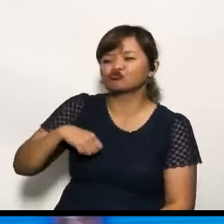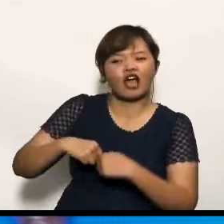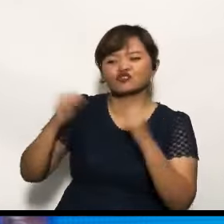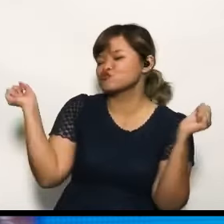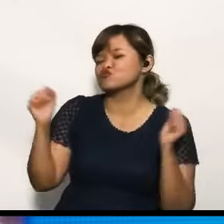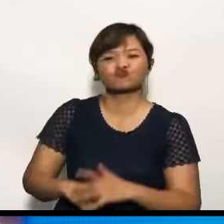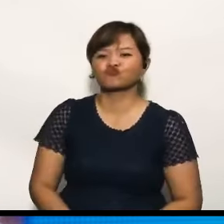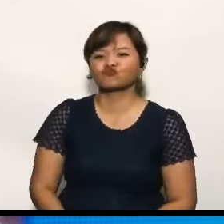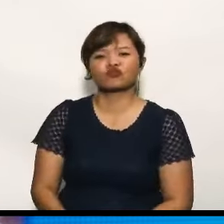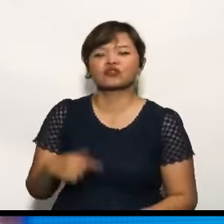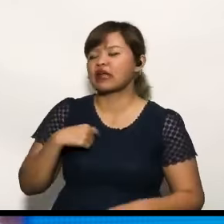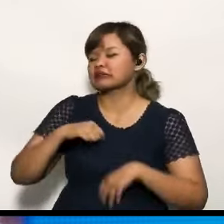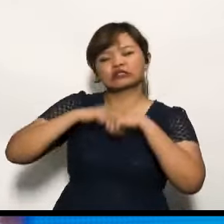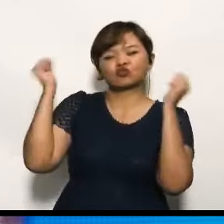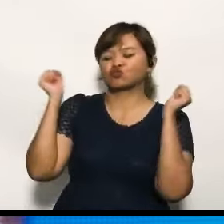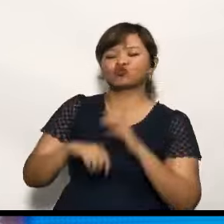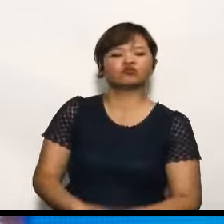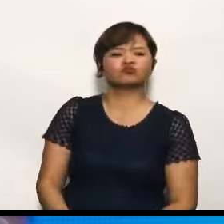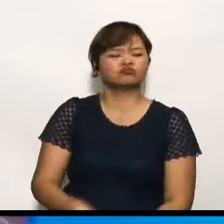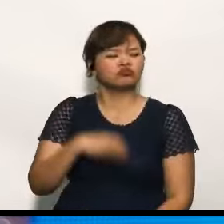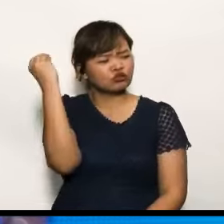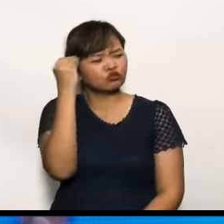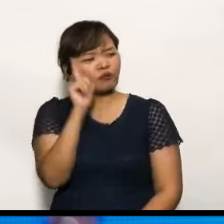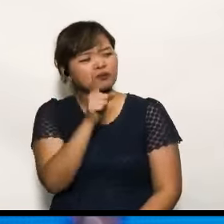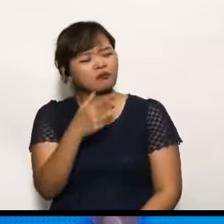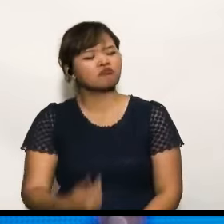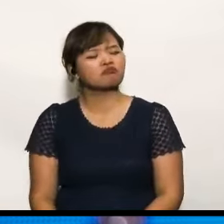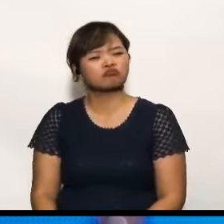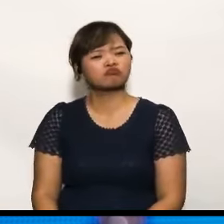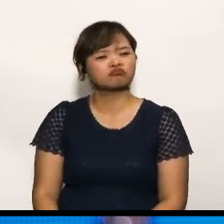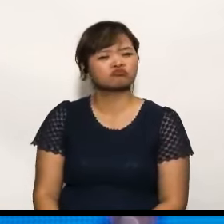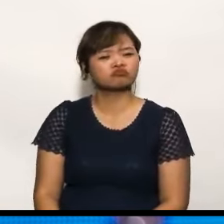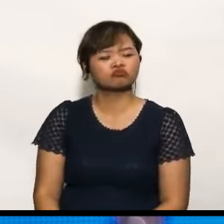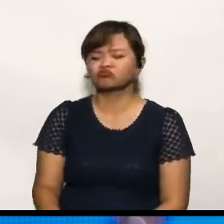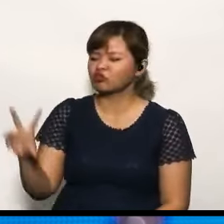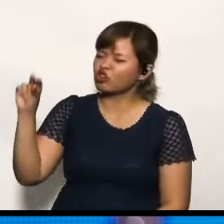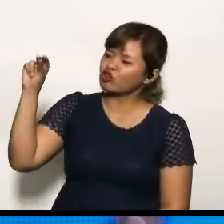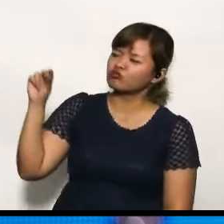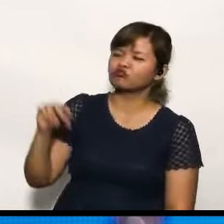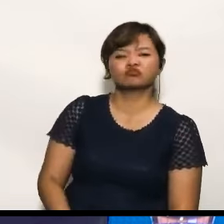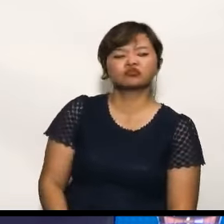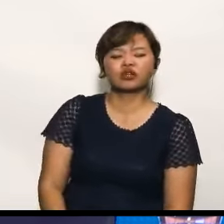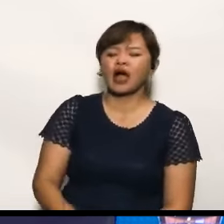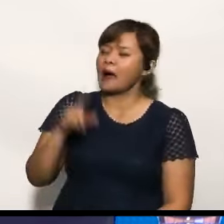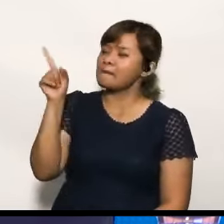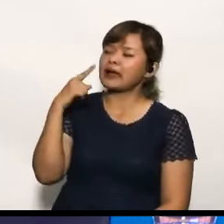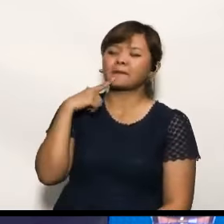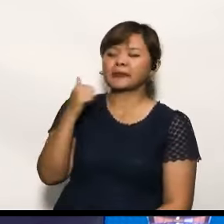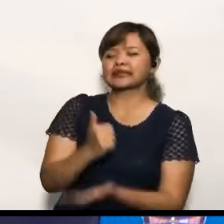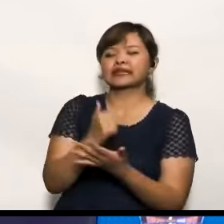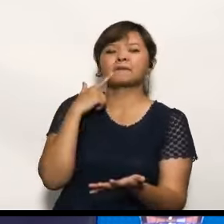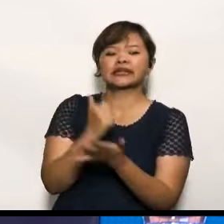agree. Saya gak setuju. Terus pada bingung kan, kenapa kan? Harusnya tepuk tangan. Asyik, no. Yang paling